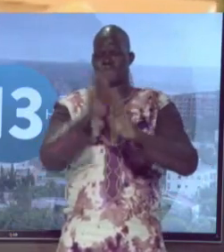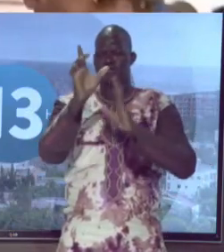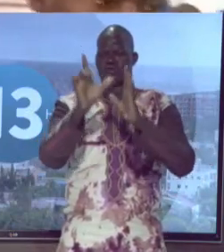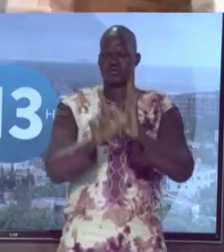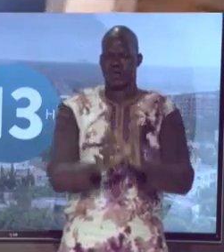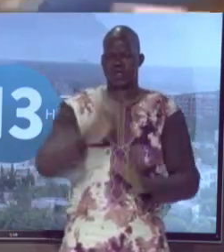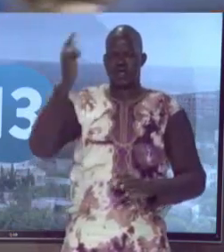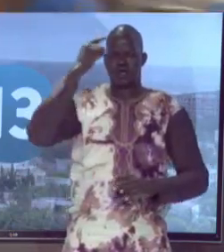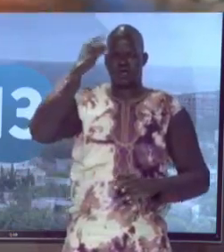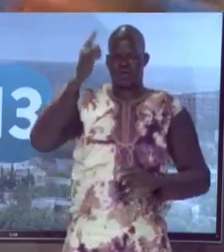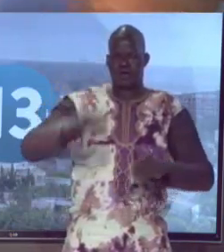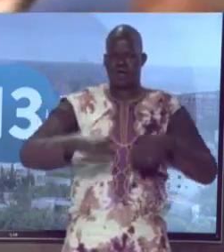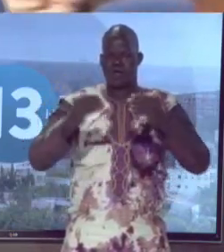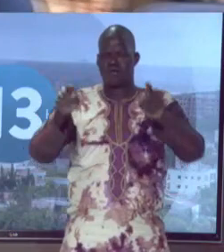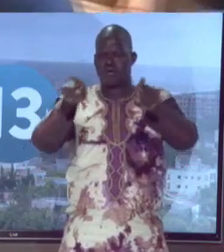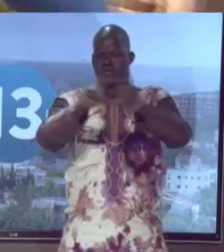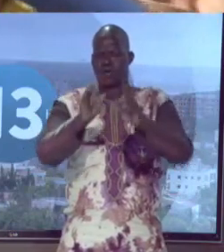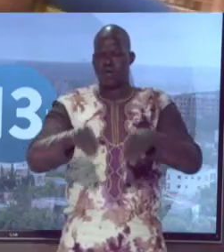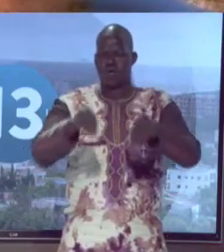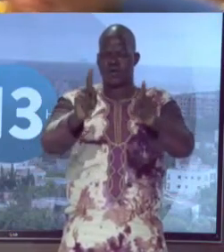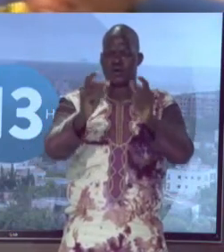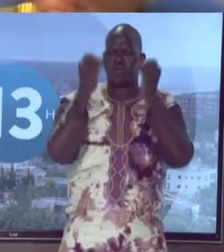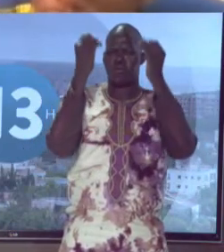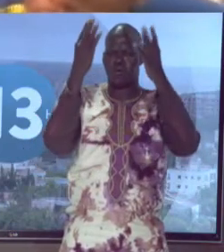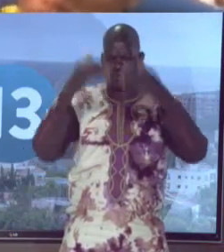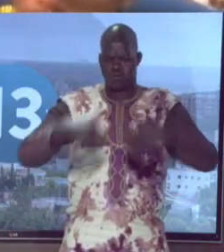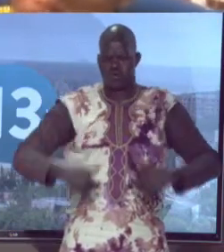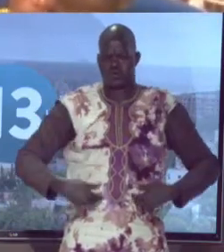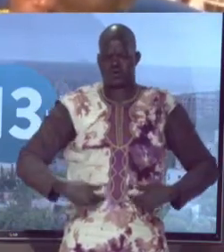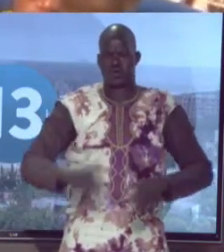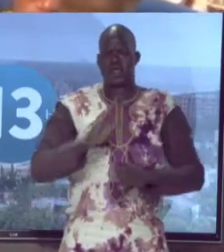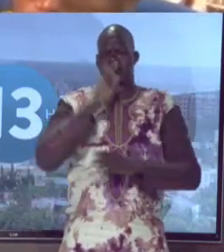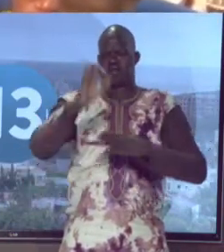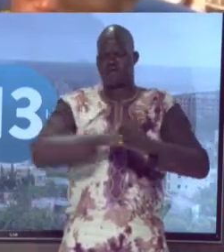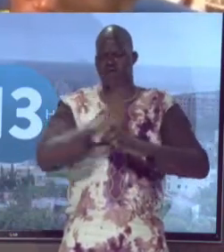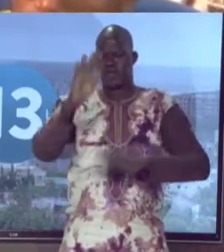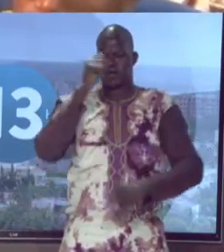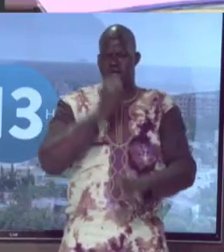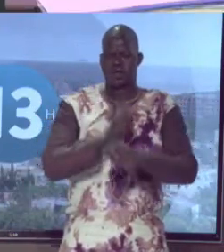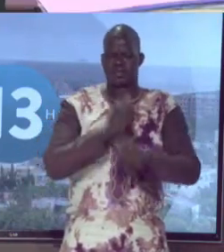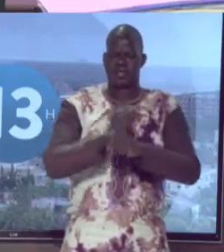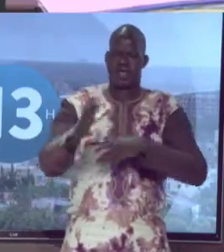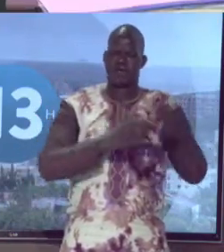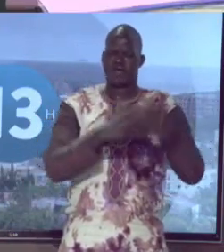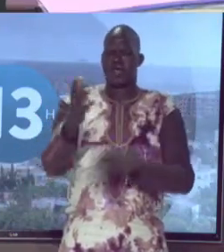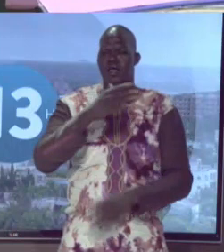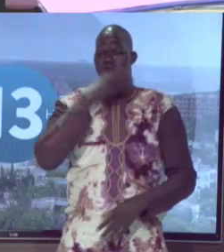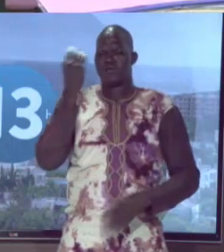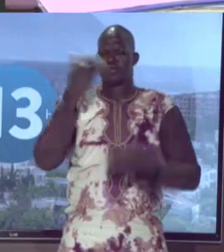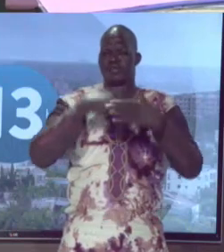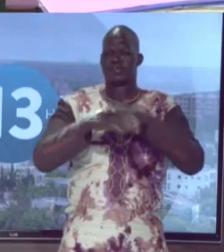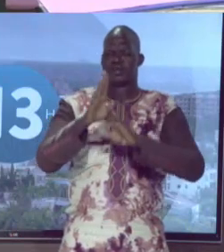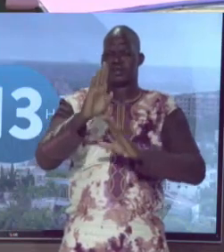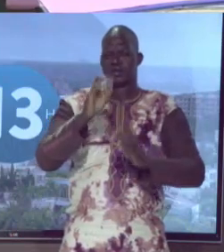Le gouvernement offre ainsi l'opportunité à de milliers de jeunes d'être formés au métier afin de mieux s'insérer dans le